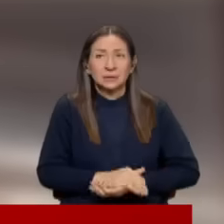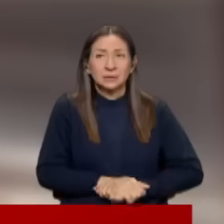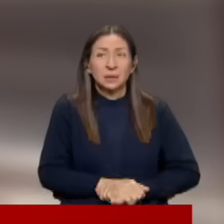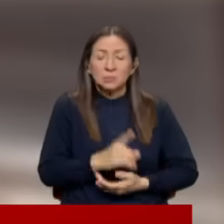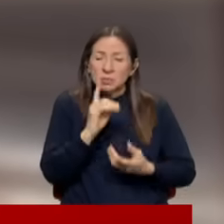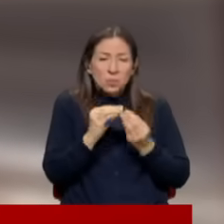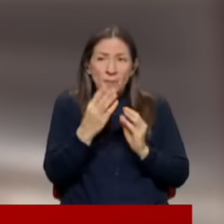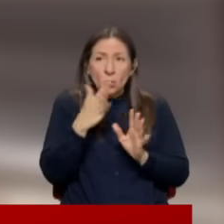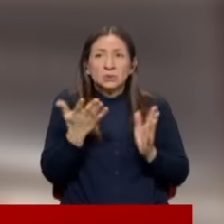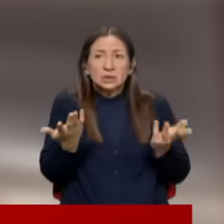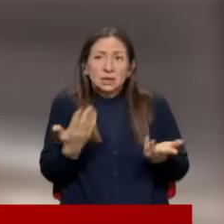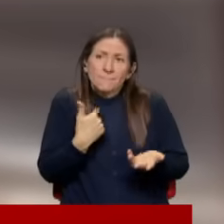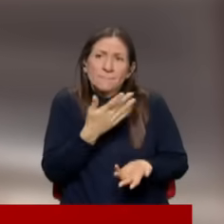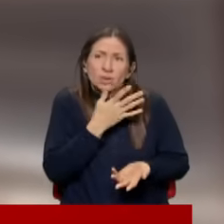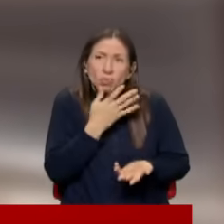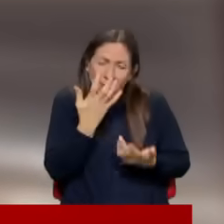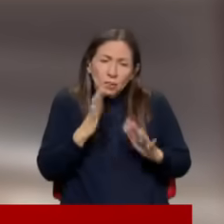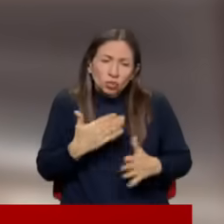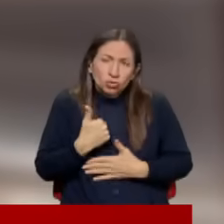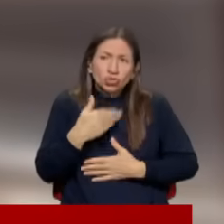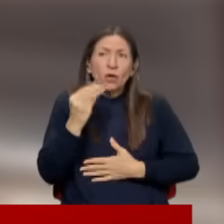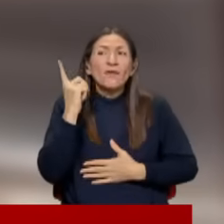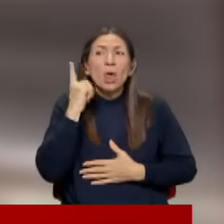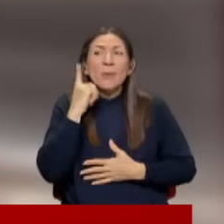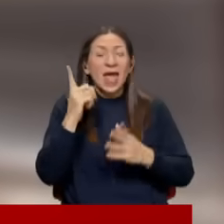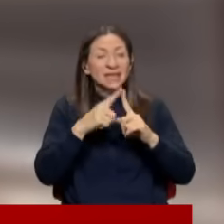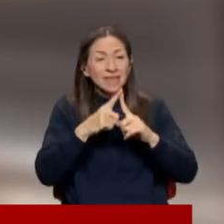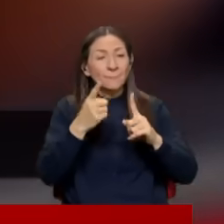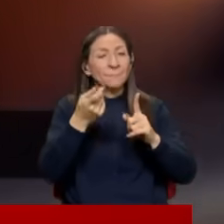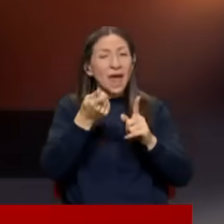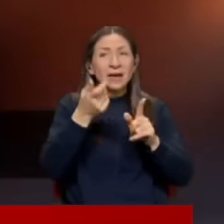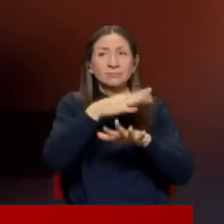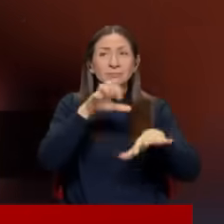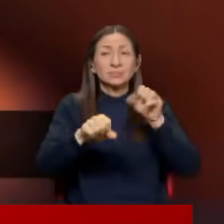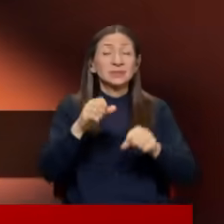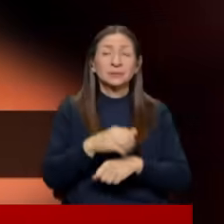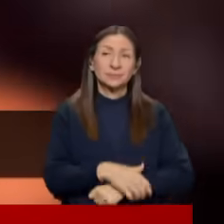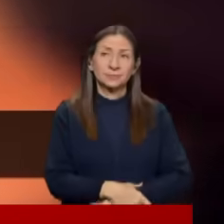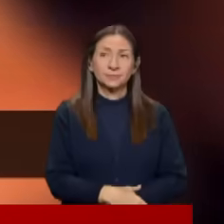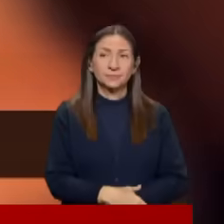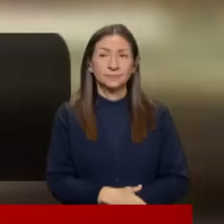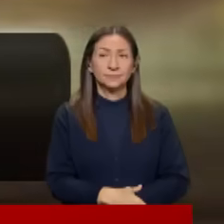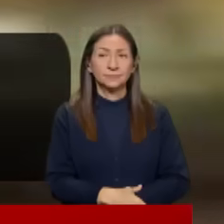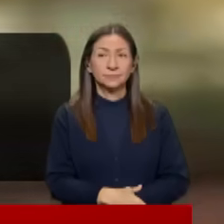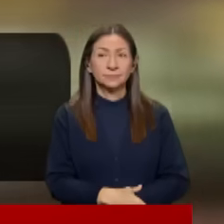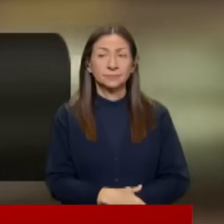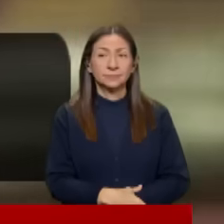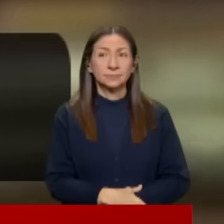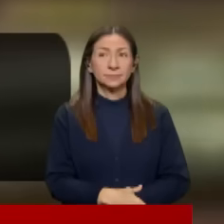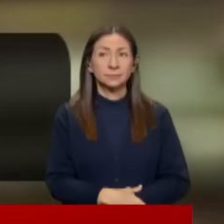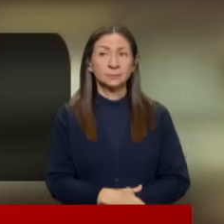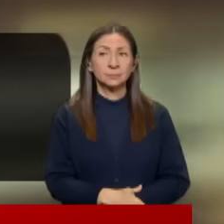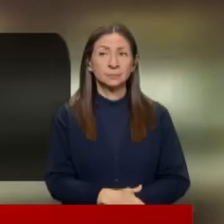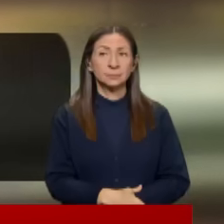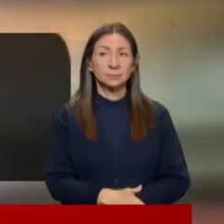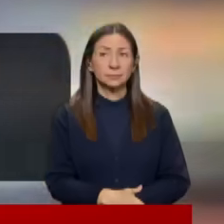Herhangi bir sıkıntı yok, bunu zaten biliyorduk, bekliyorduk. Birçok fenomenin nasıl hesaplarına el kondu. Ne iş yapıyorsunuz? Kocamın karısıyım. Engin Polat,